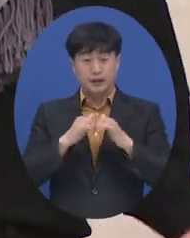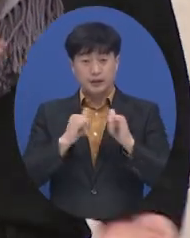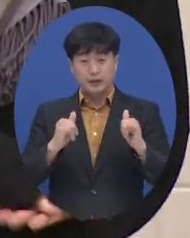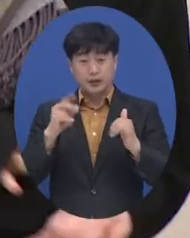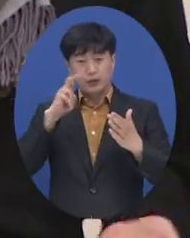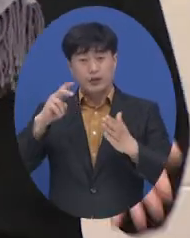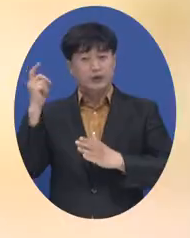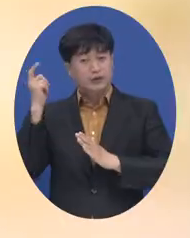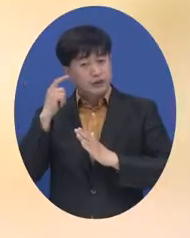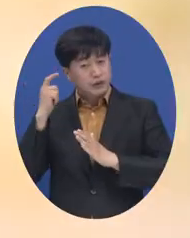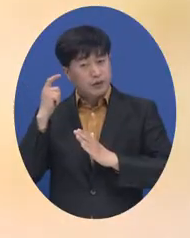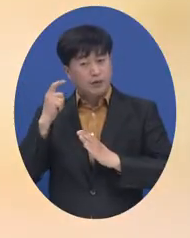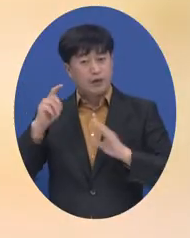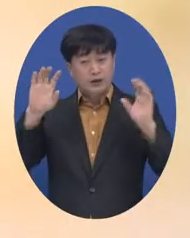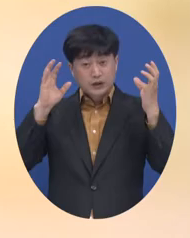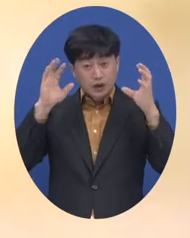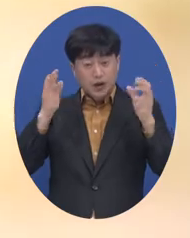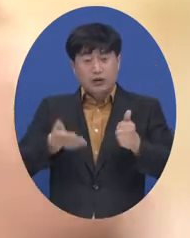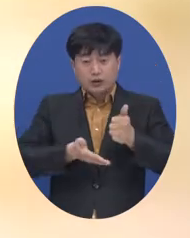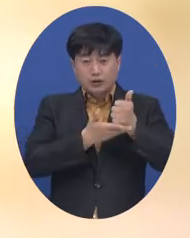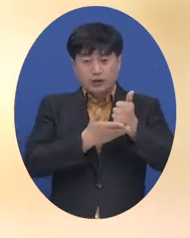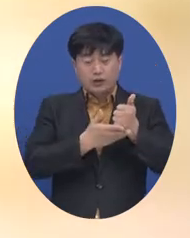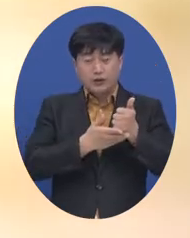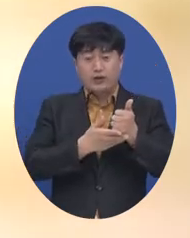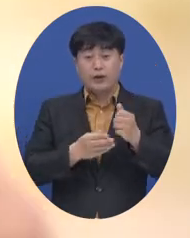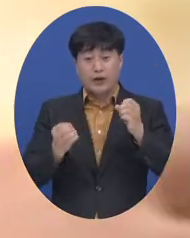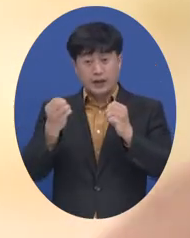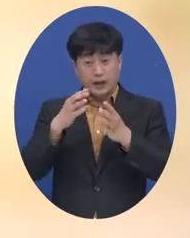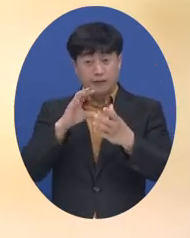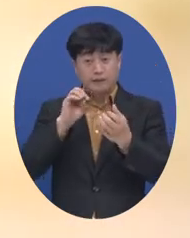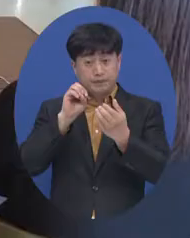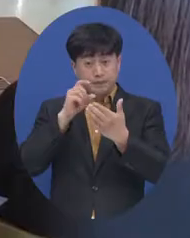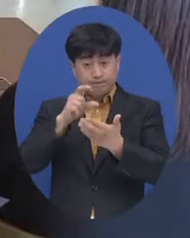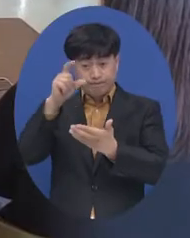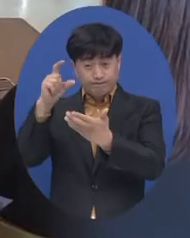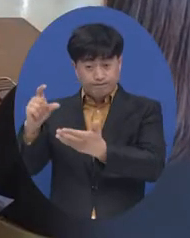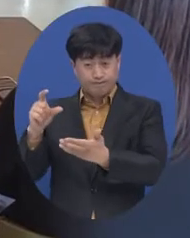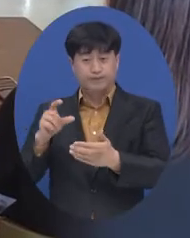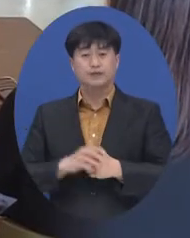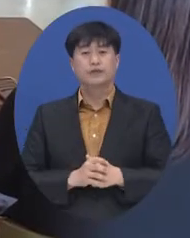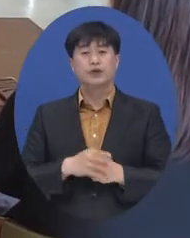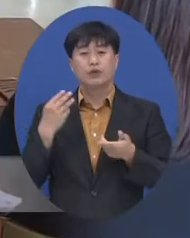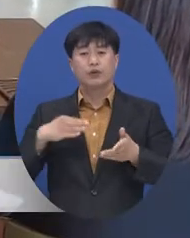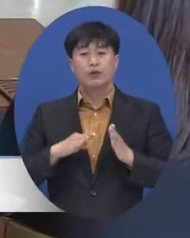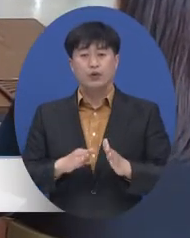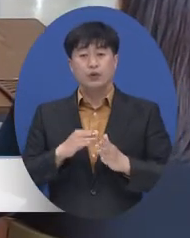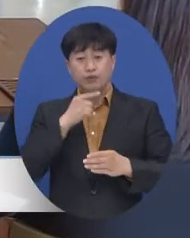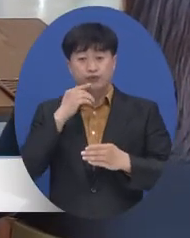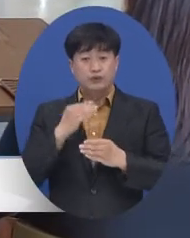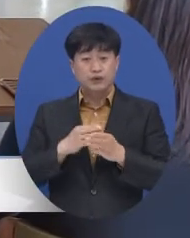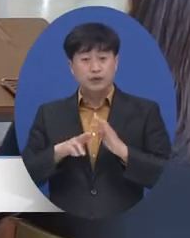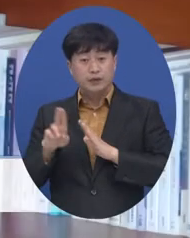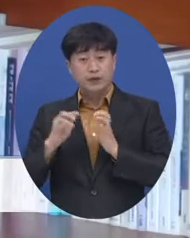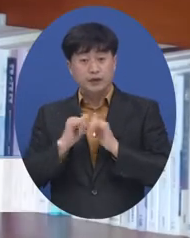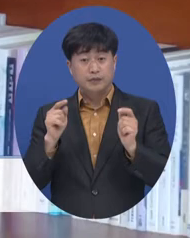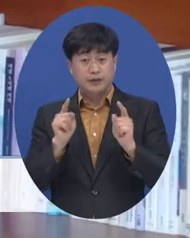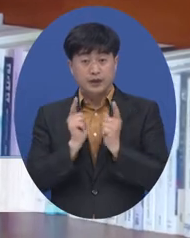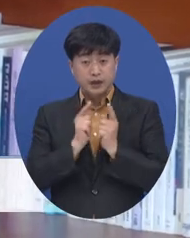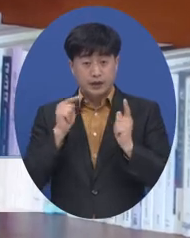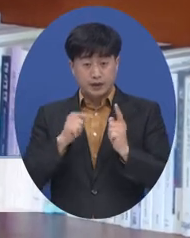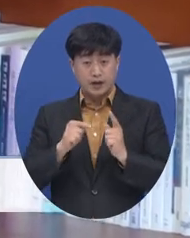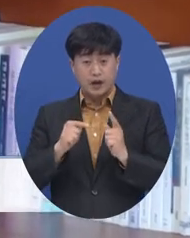음악을 감상하며 응원과 격려의 댓글을 남겼습니다. 경기도는 북한 이탈 주민을